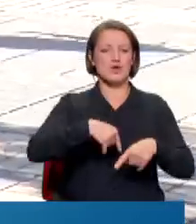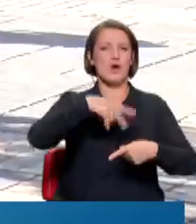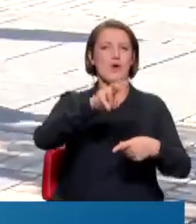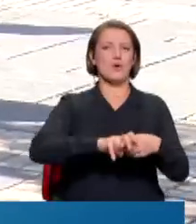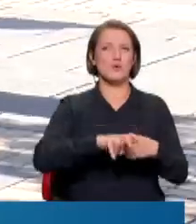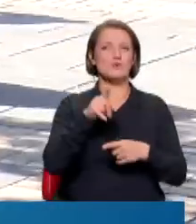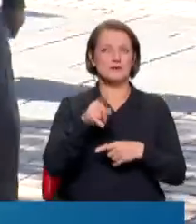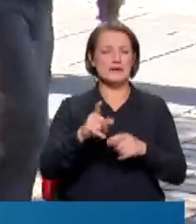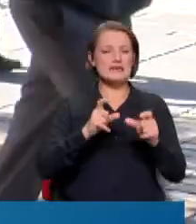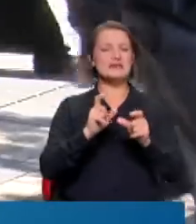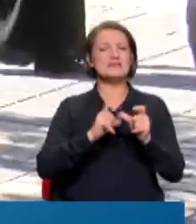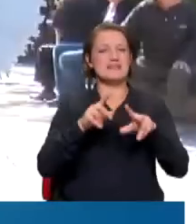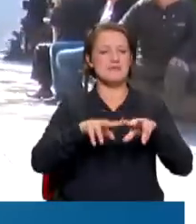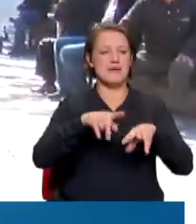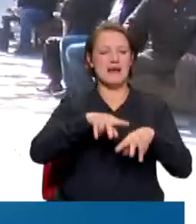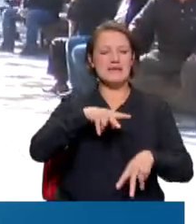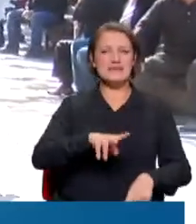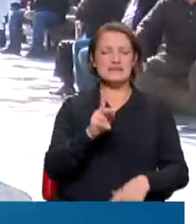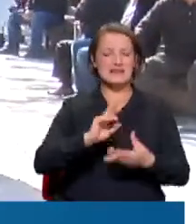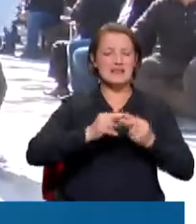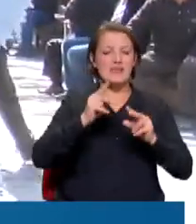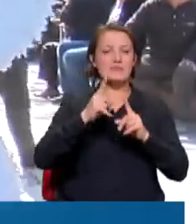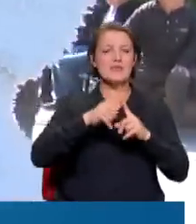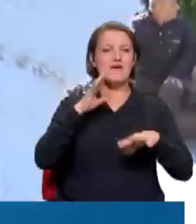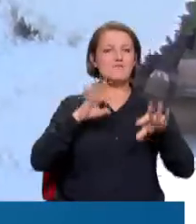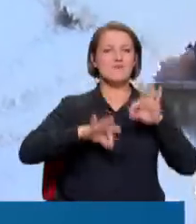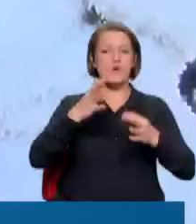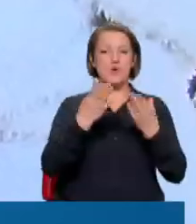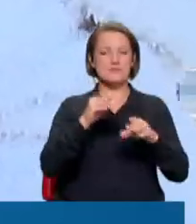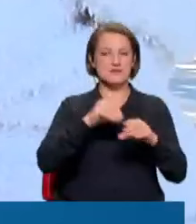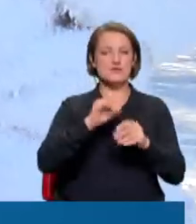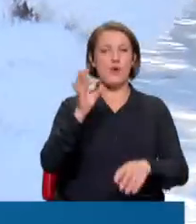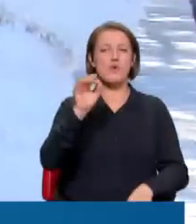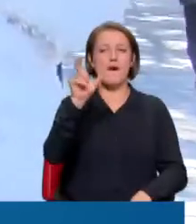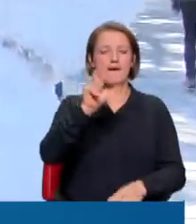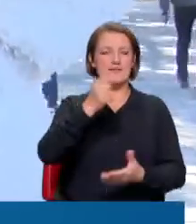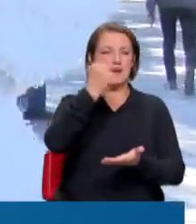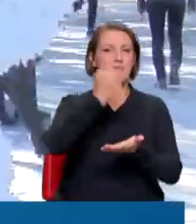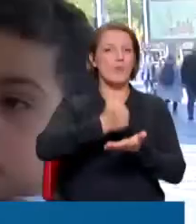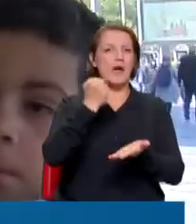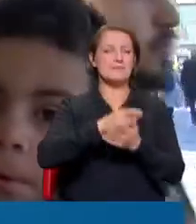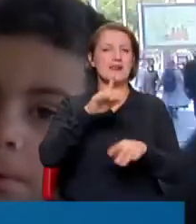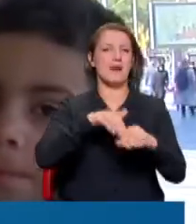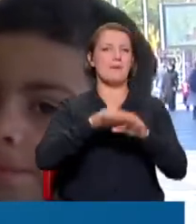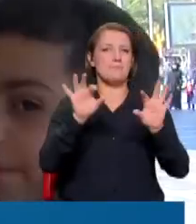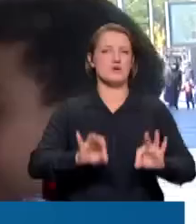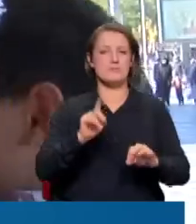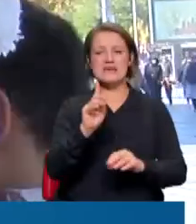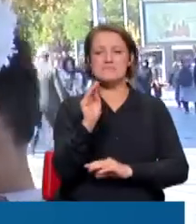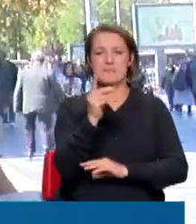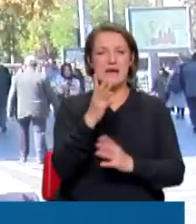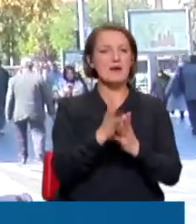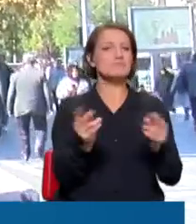uyrum çifti smalı ikizlerinin gen tedavisini alabilmesi amacıyla Ocak ayında Valilik onaylı kampanya başlatmıştı bir